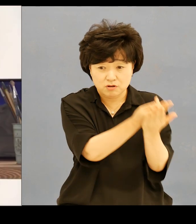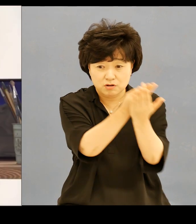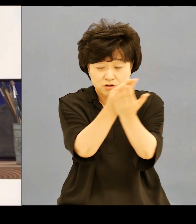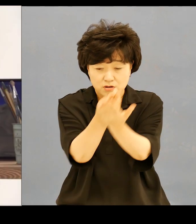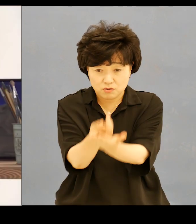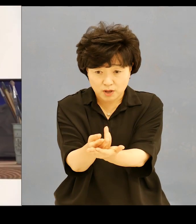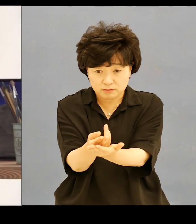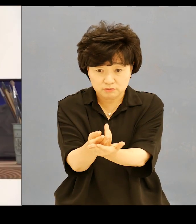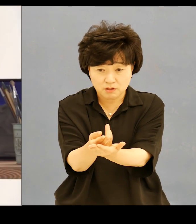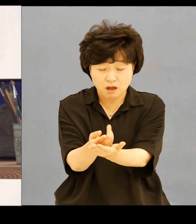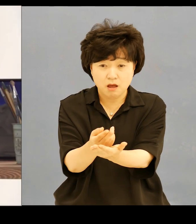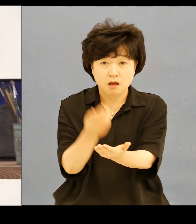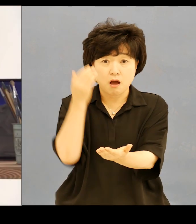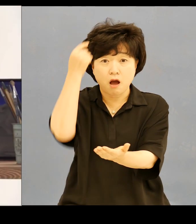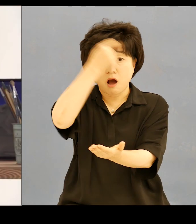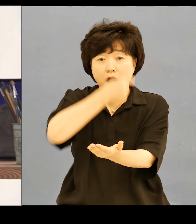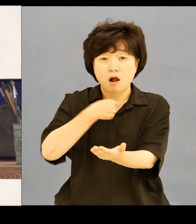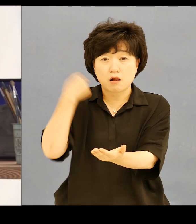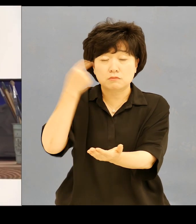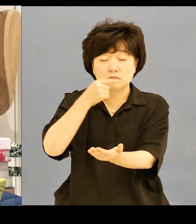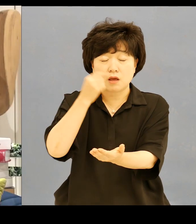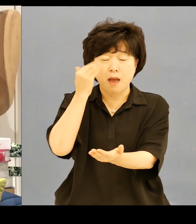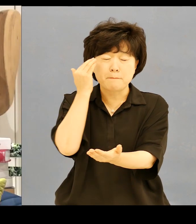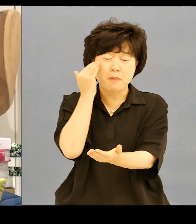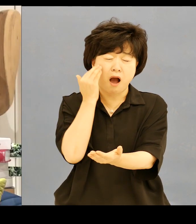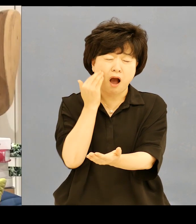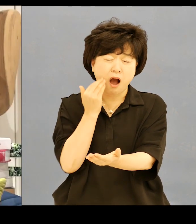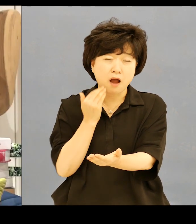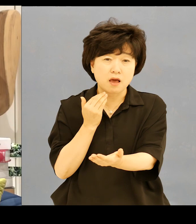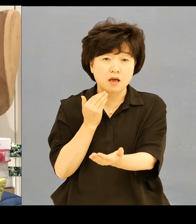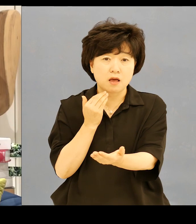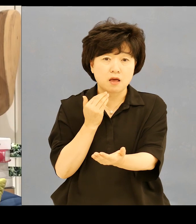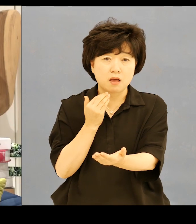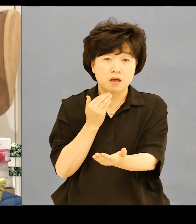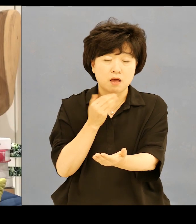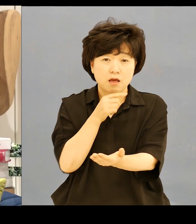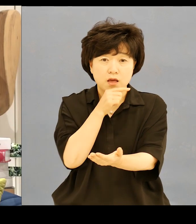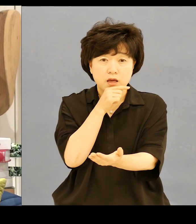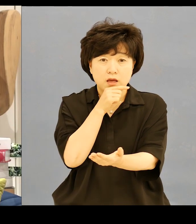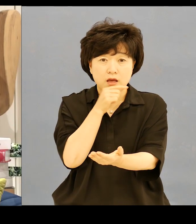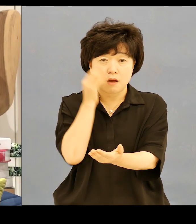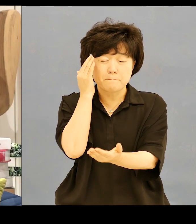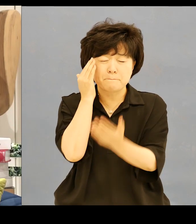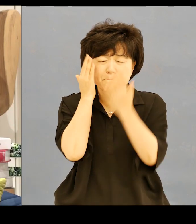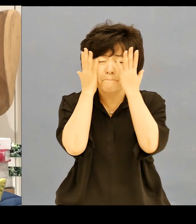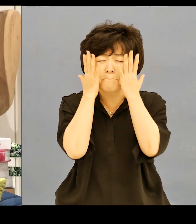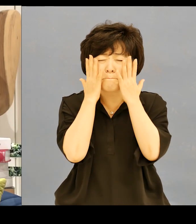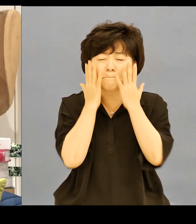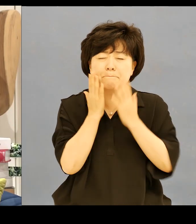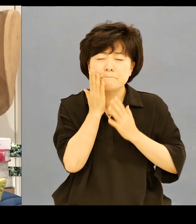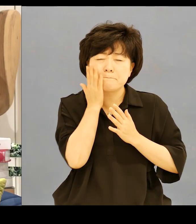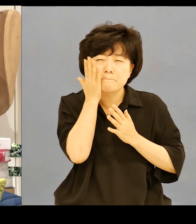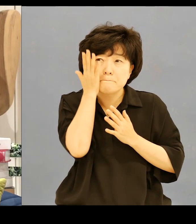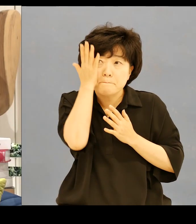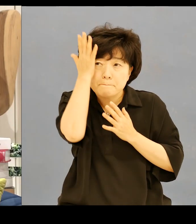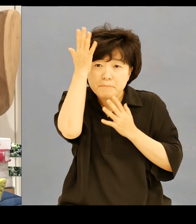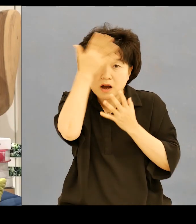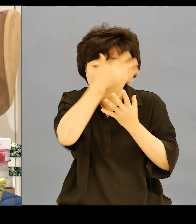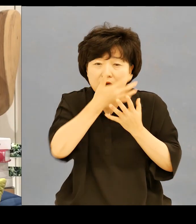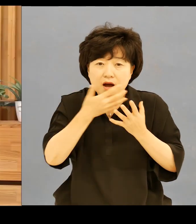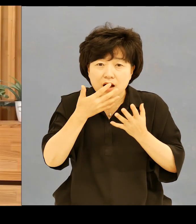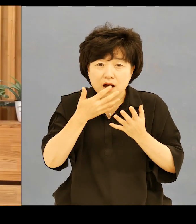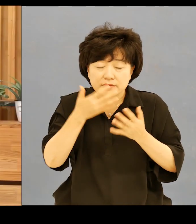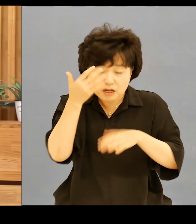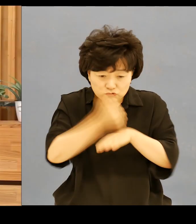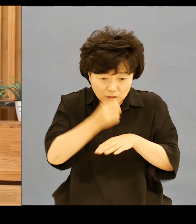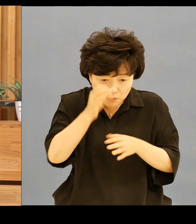거예요 회복실에서 네. 그래서 의사 선생님들이 저를 보니까 이상하다 했는데 제 혈관이 끊어진 상태로